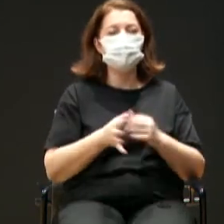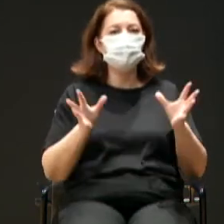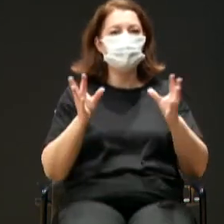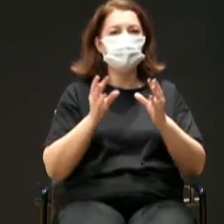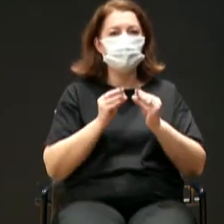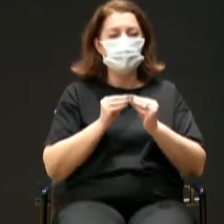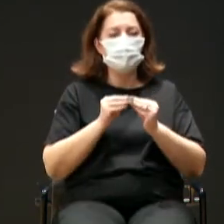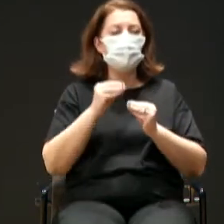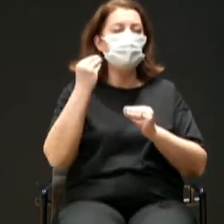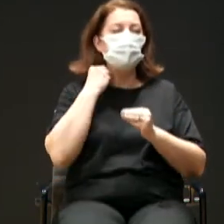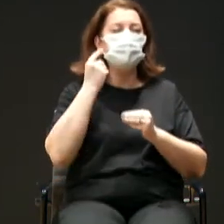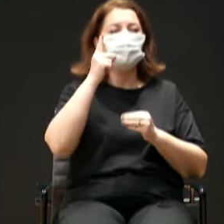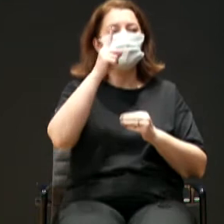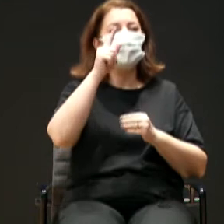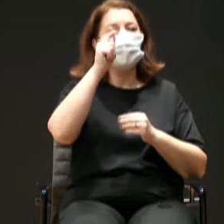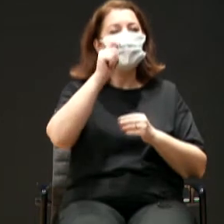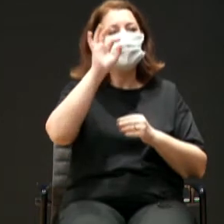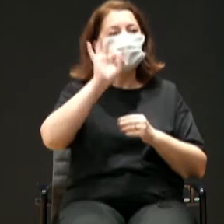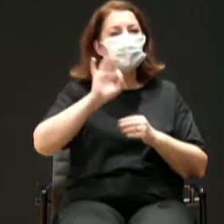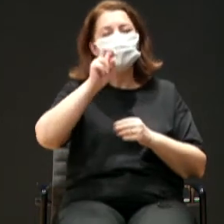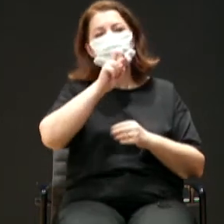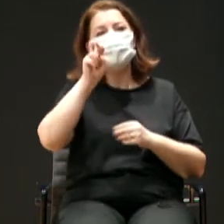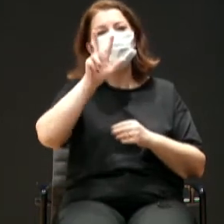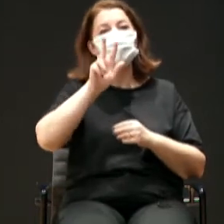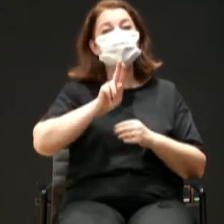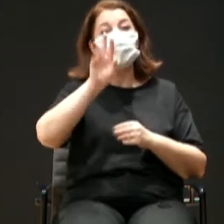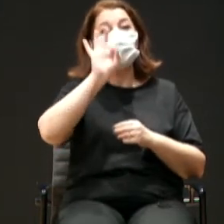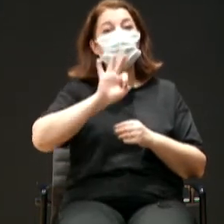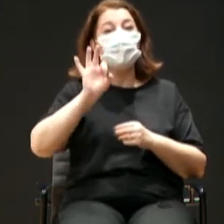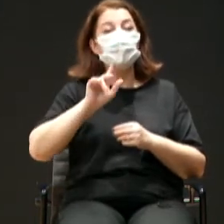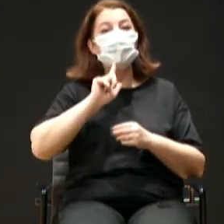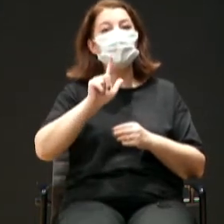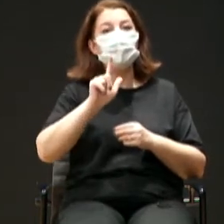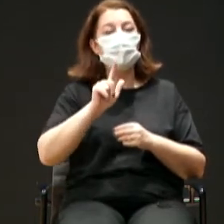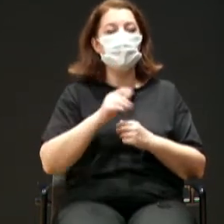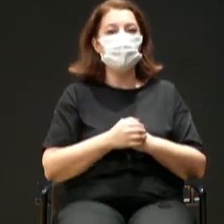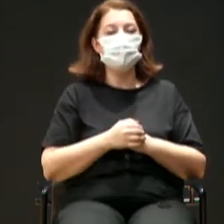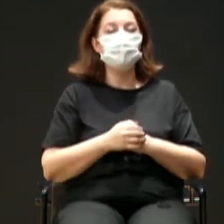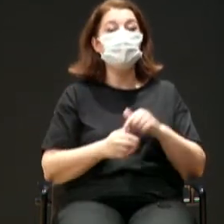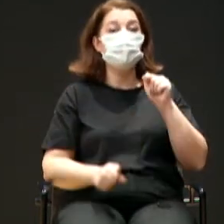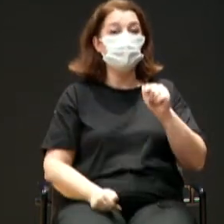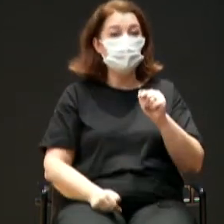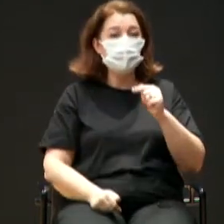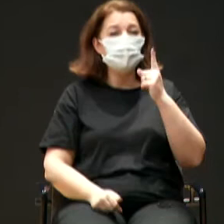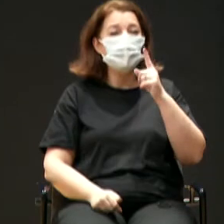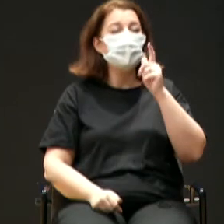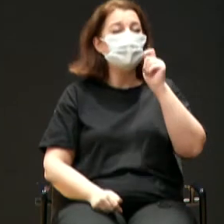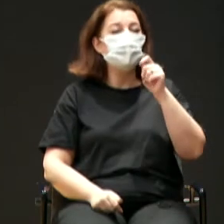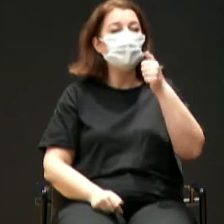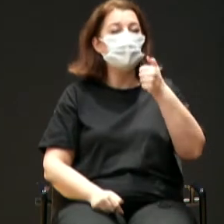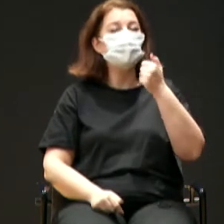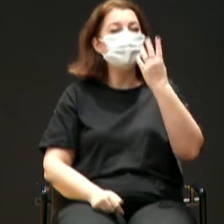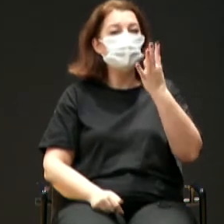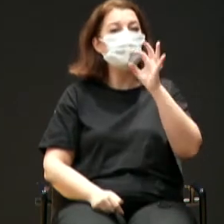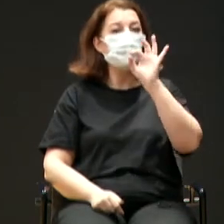toplam borç 1 trilyon 837 milyar liraya çıkmış. Bunun 1 trilyon